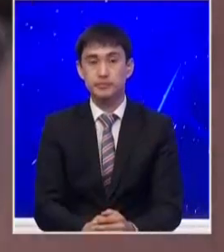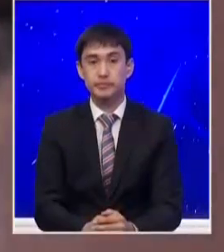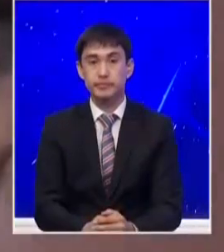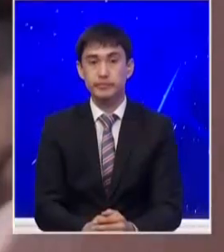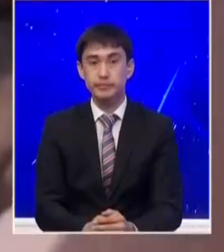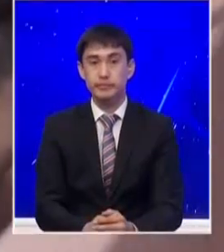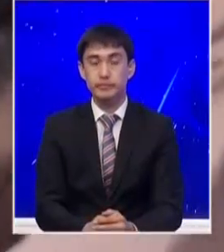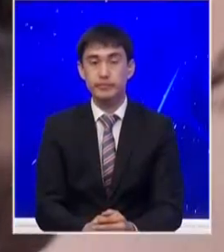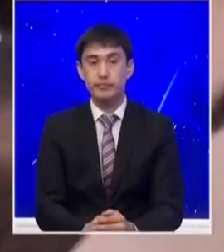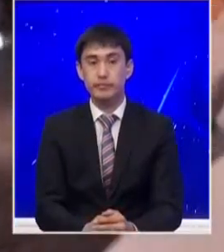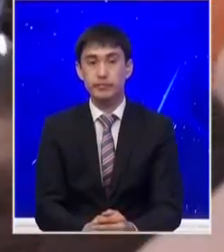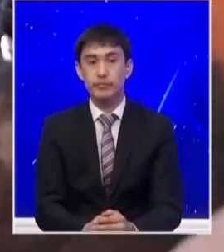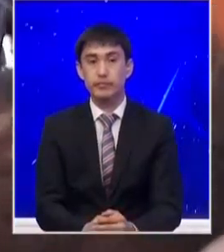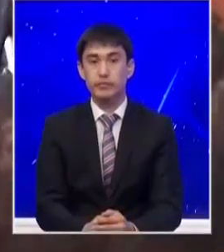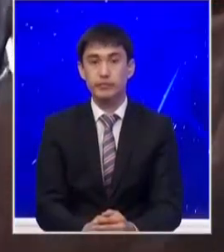ахметовары